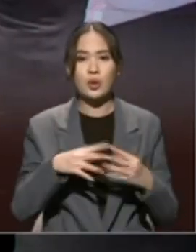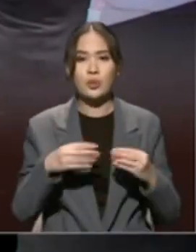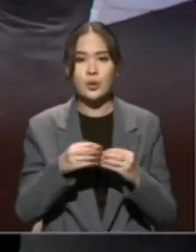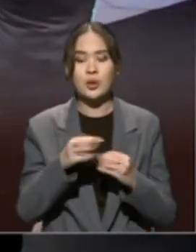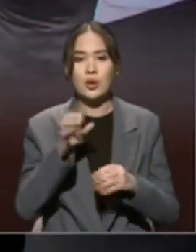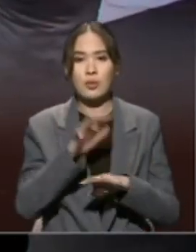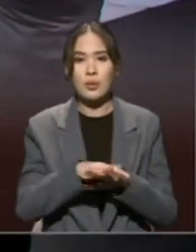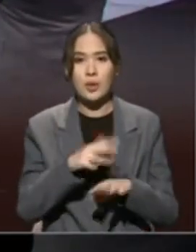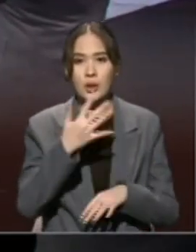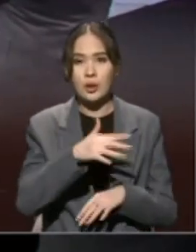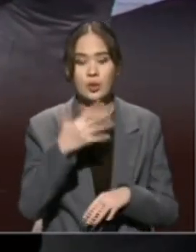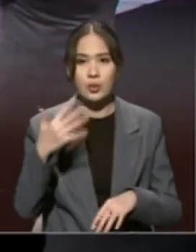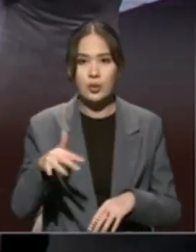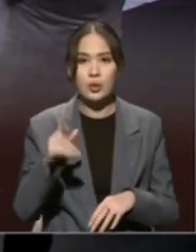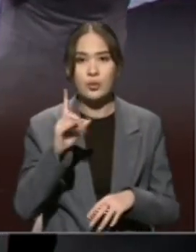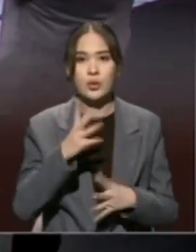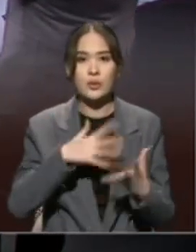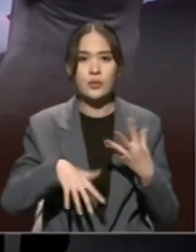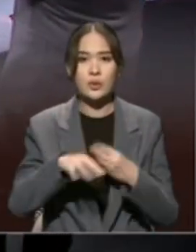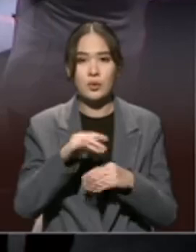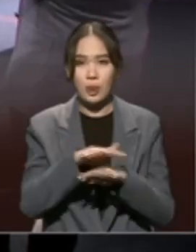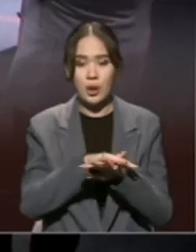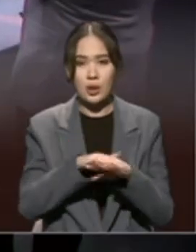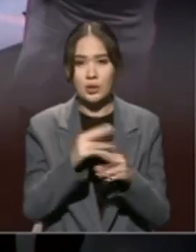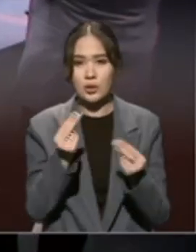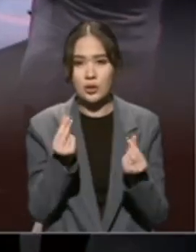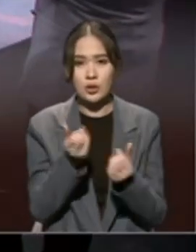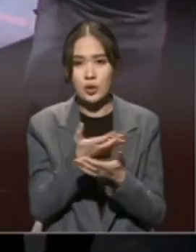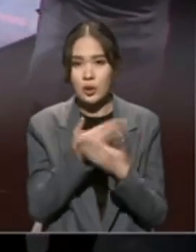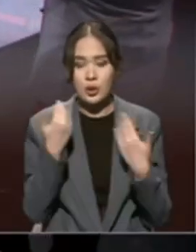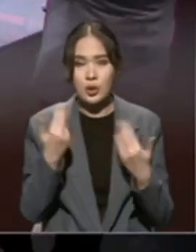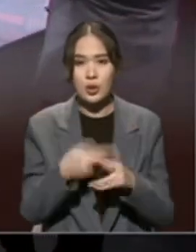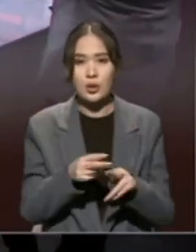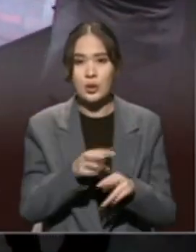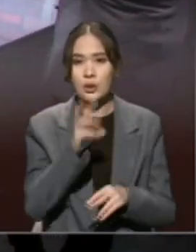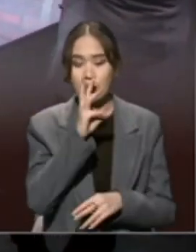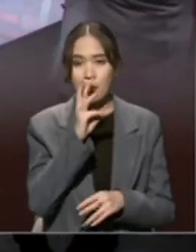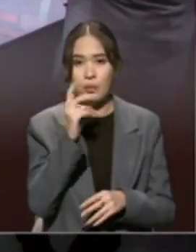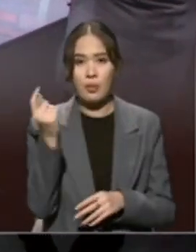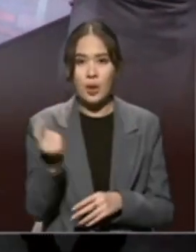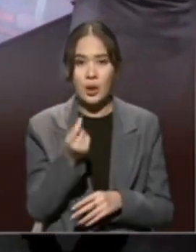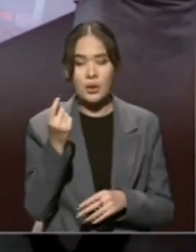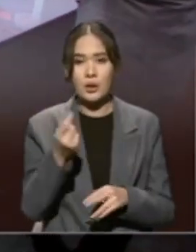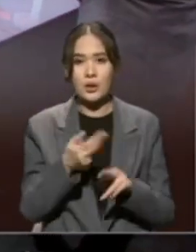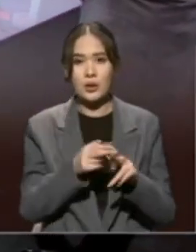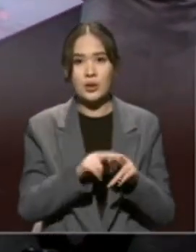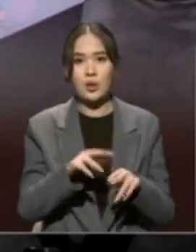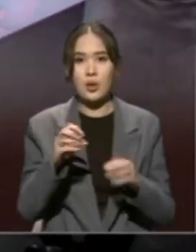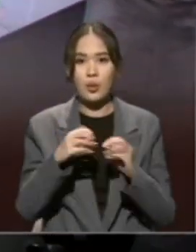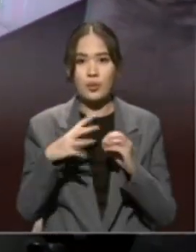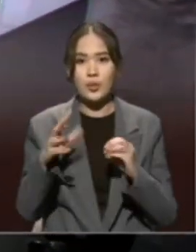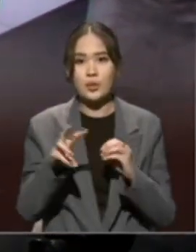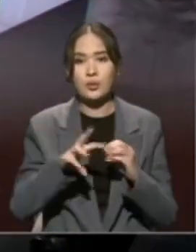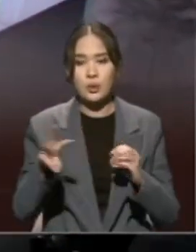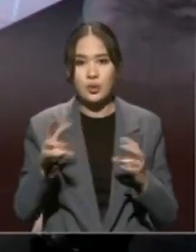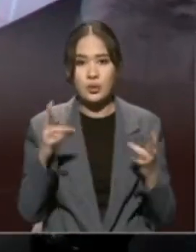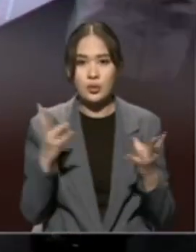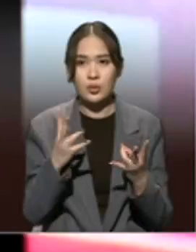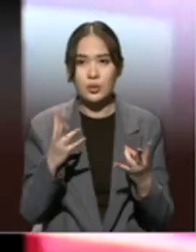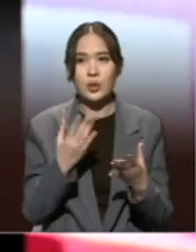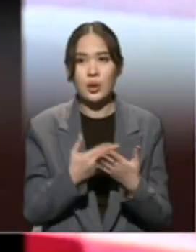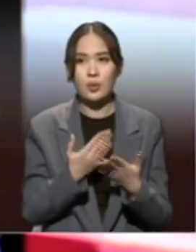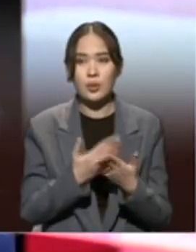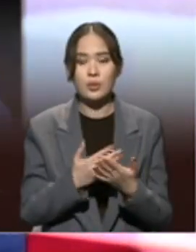бәрі 10-20 бере бермейді, халыққа ақша жоқ. Семейде жалақы аз, 50-50 жинау үшін кем дегенде 15 миллион ақшаң болу керек дейді. Жақсы сұрақ